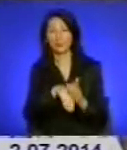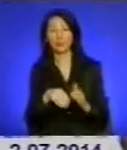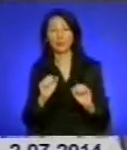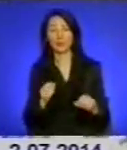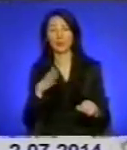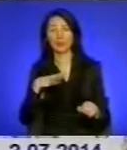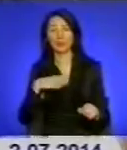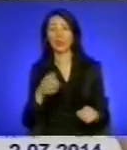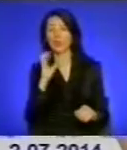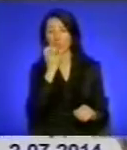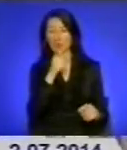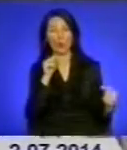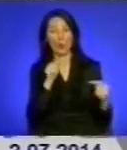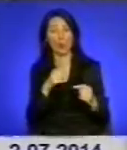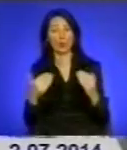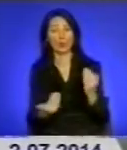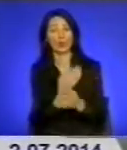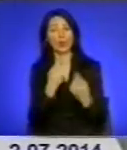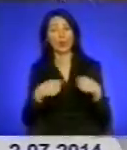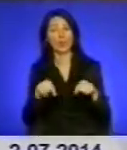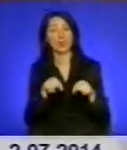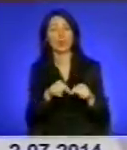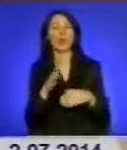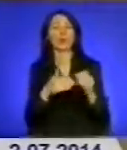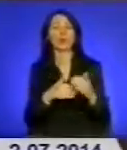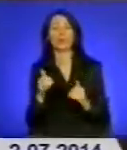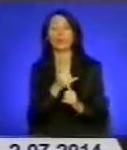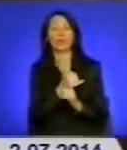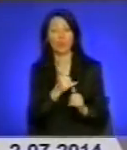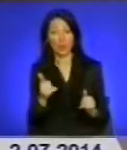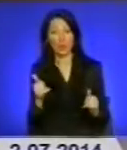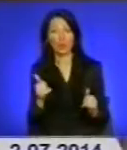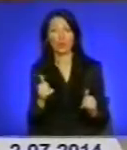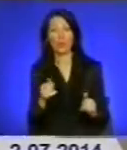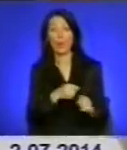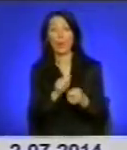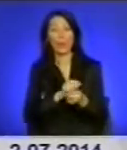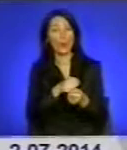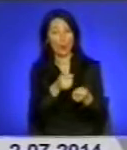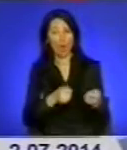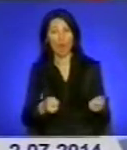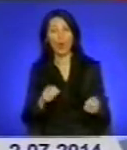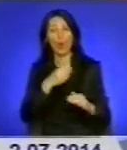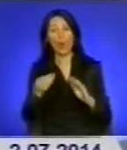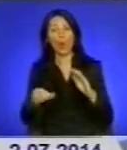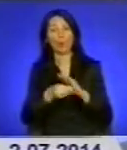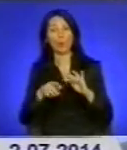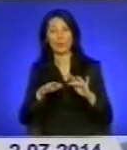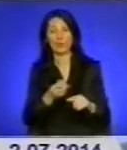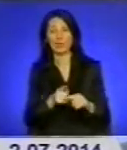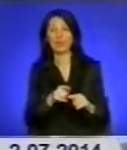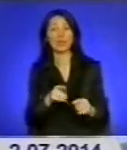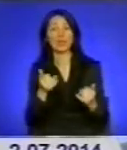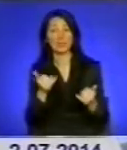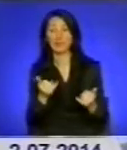на серйозний опір адже нова система практично унеможливлює бюрократію і корупційну діяльність А це і досі невигідно багатьом